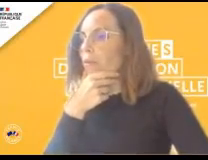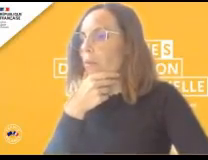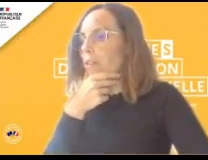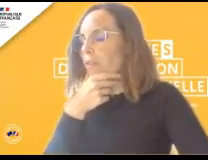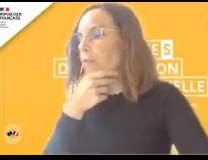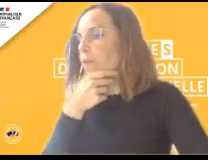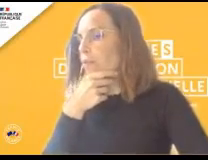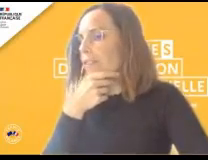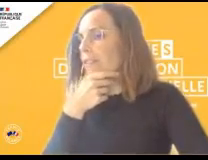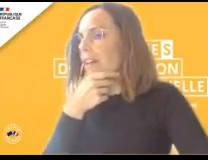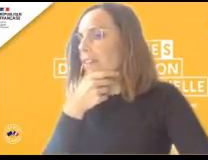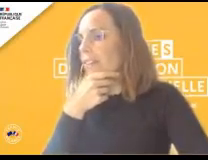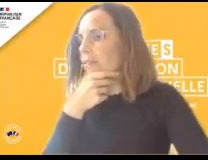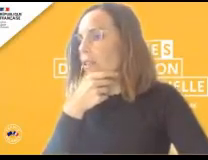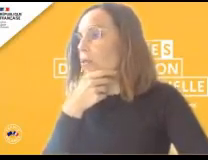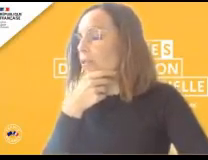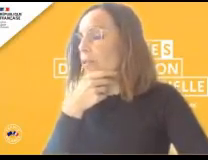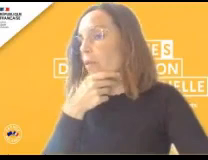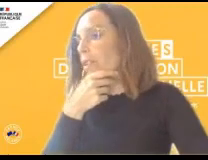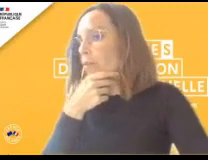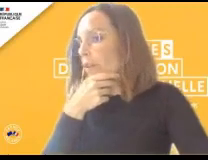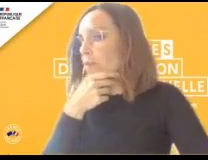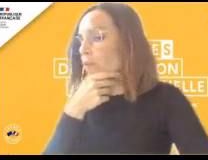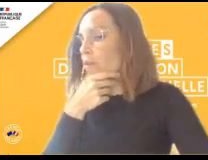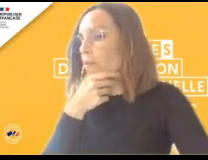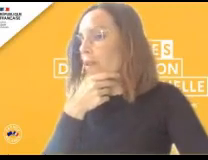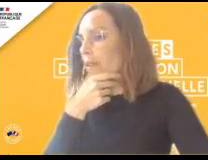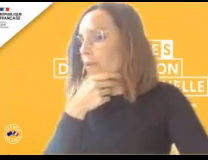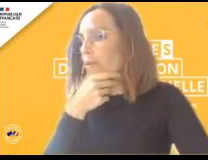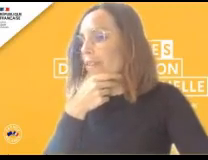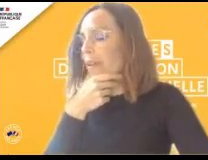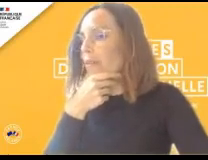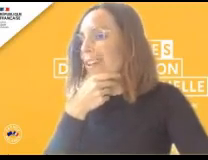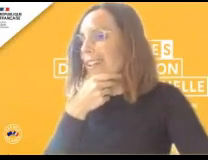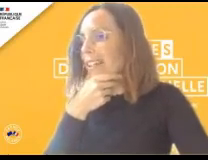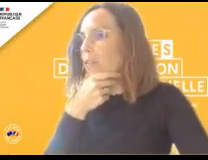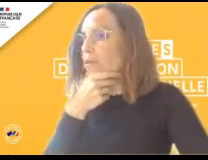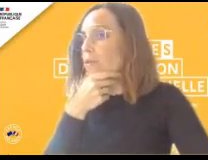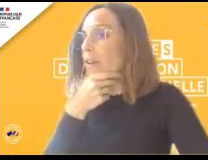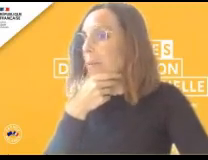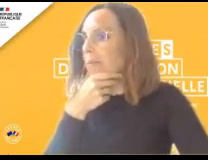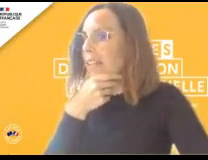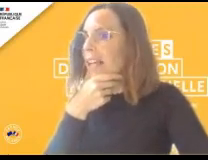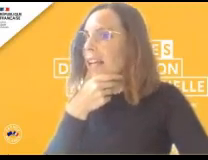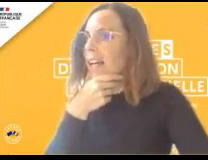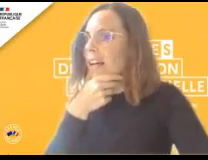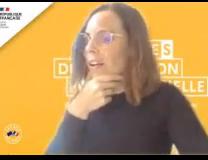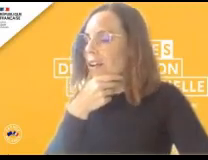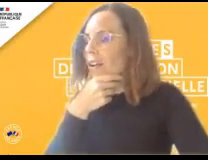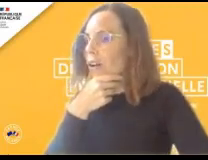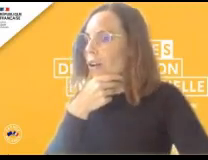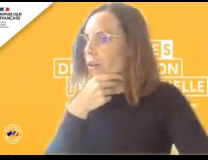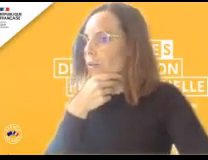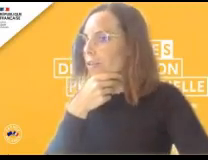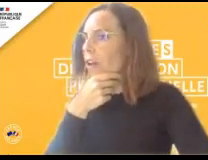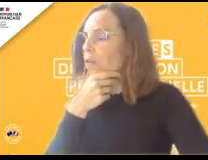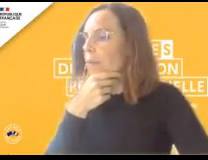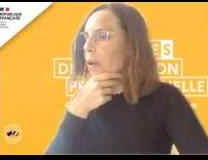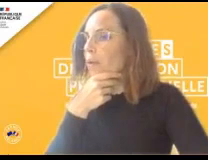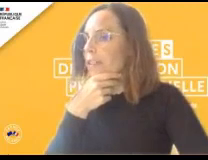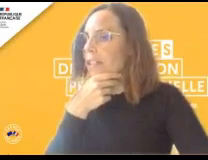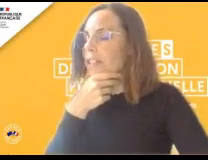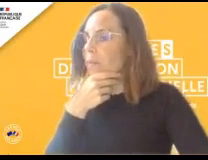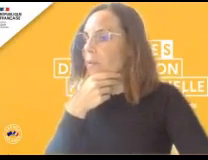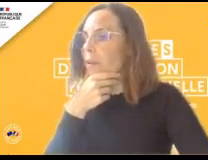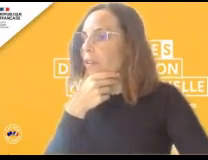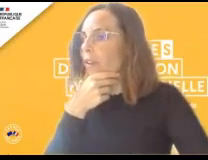parcours, de vos compétences, pour vous aider à identifier le diplôme qui correspond le mieux à tout ce que vous avez pu acquérir jusque-là. Donc, il y a un